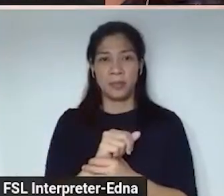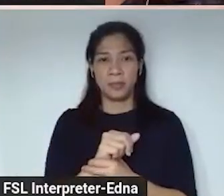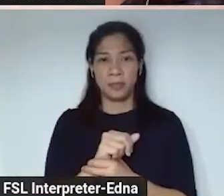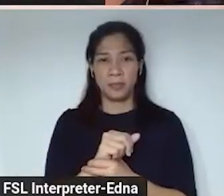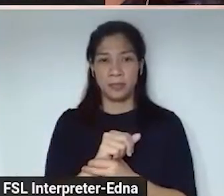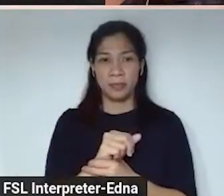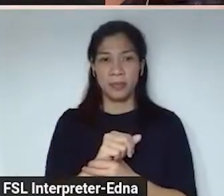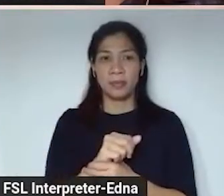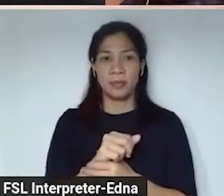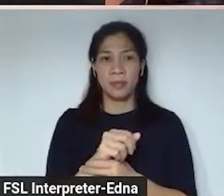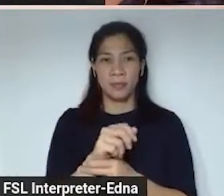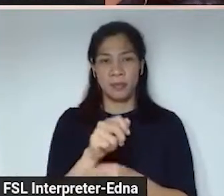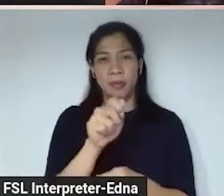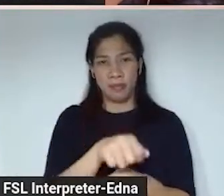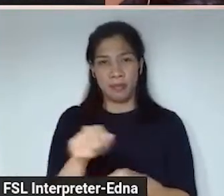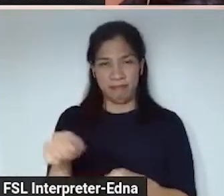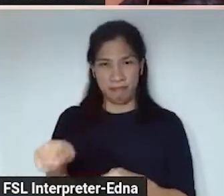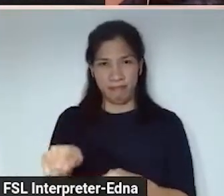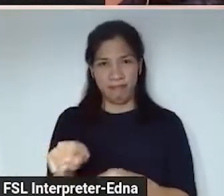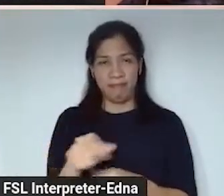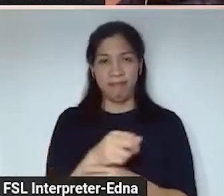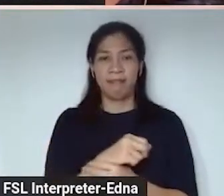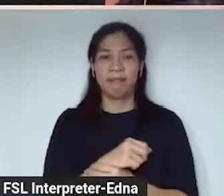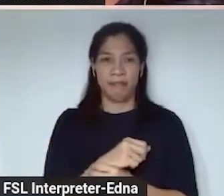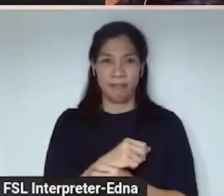mobility aids. Instead.